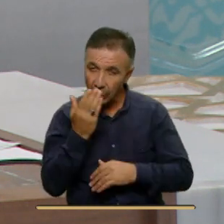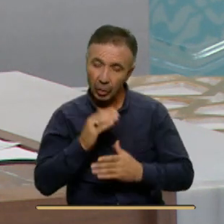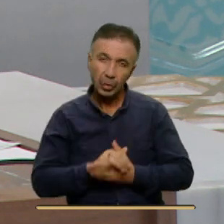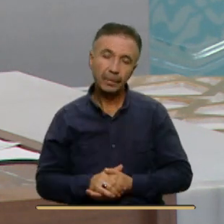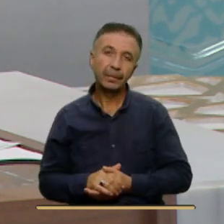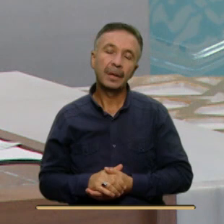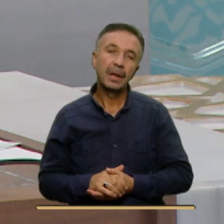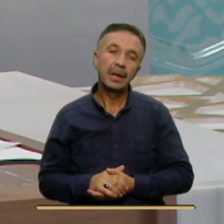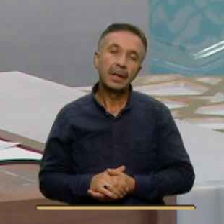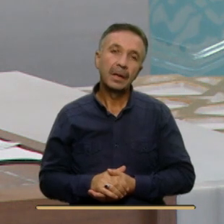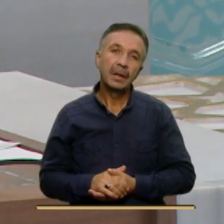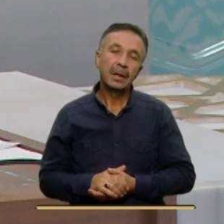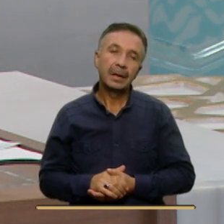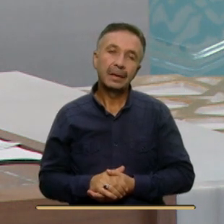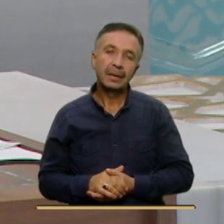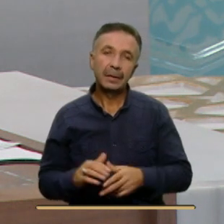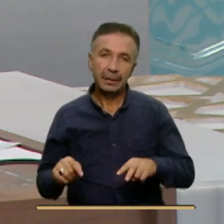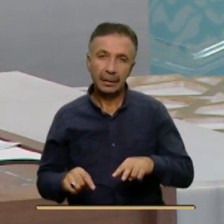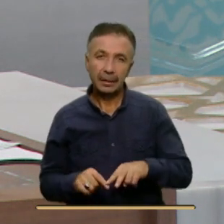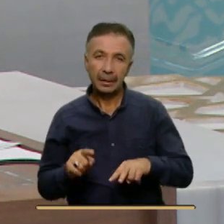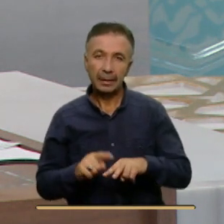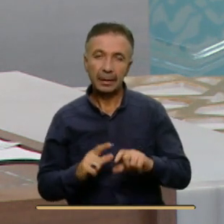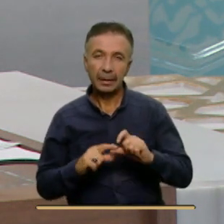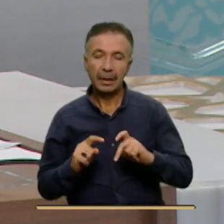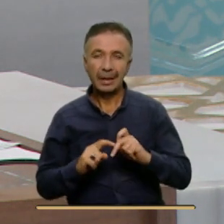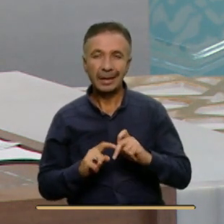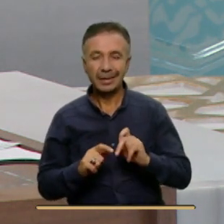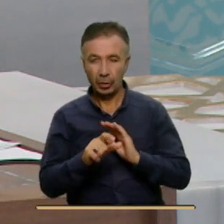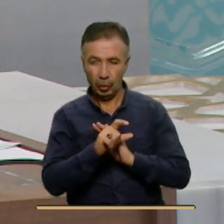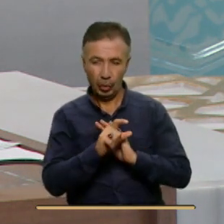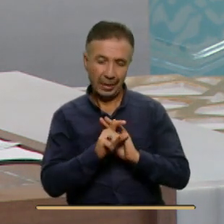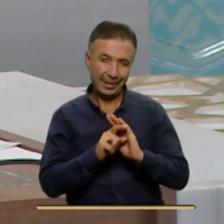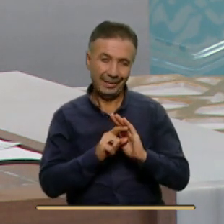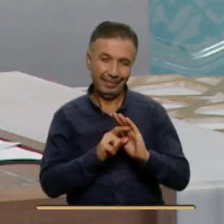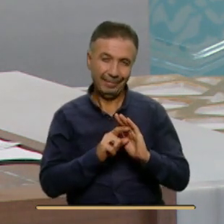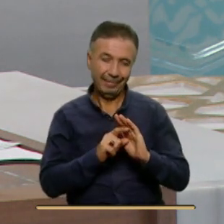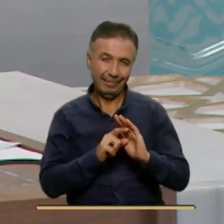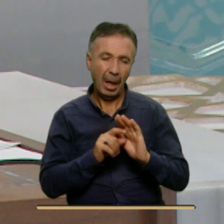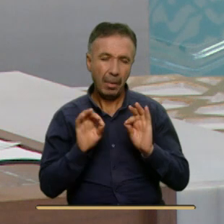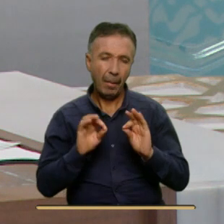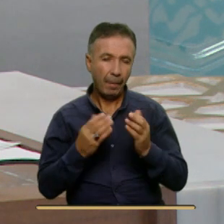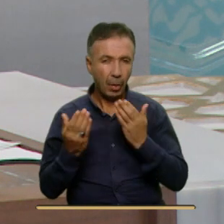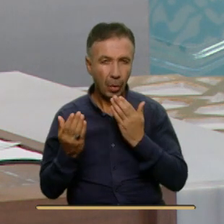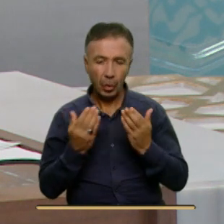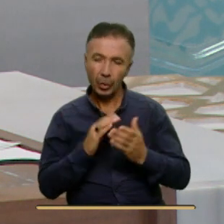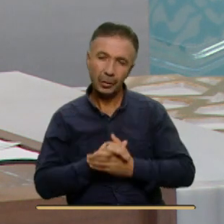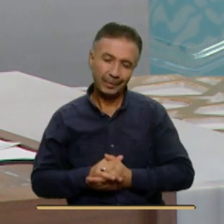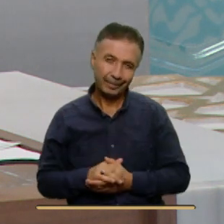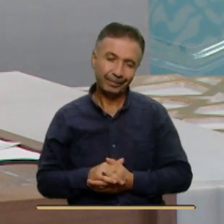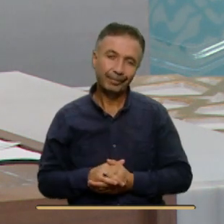İza ca'a nasrullahi vel feth ve ra'aytan nase yedhuluna fi dinillahi